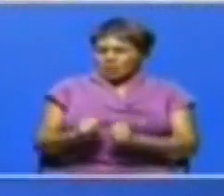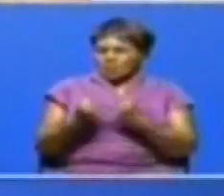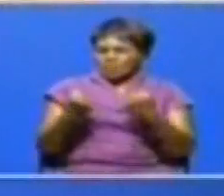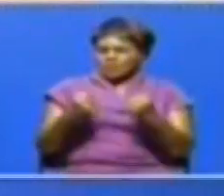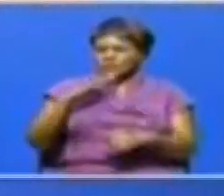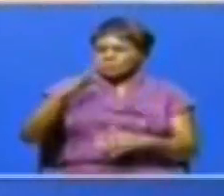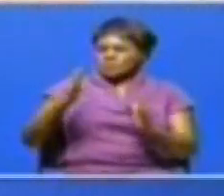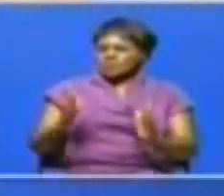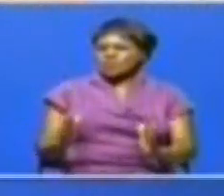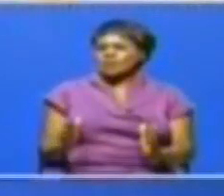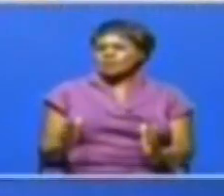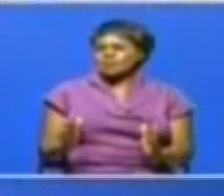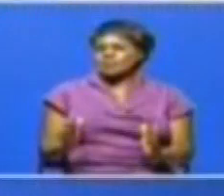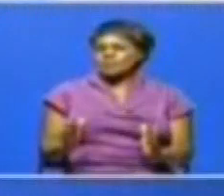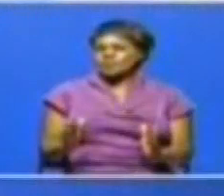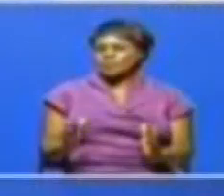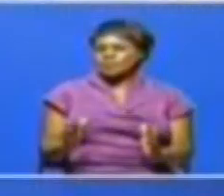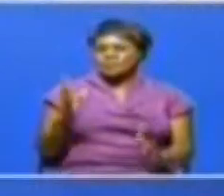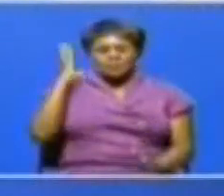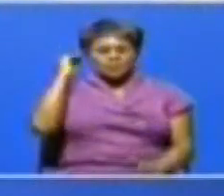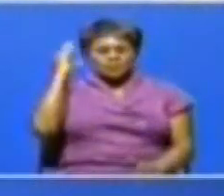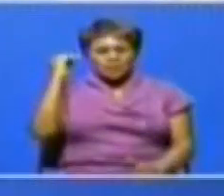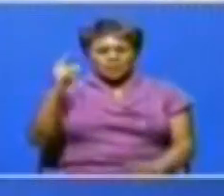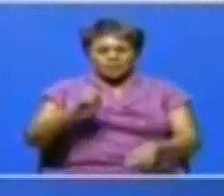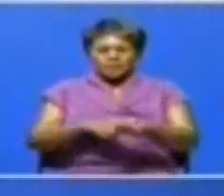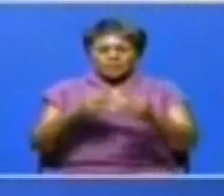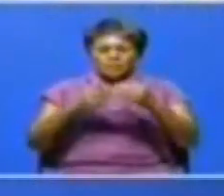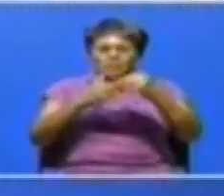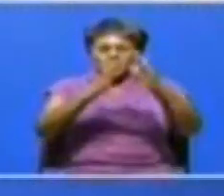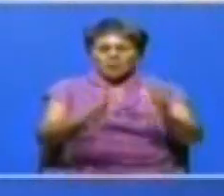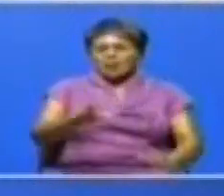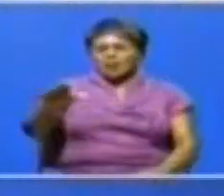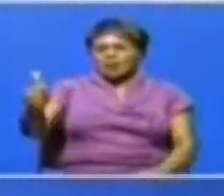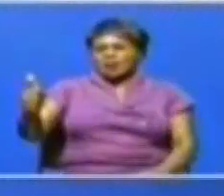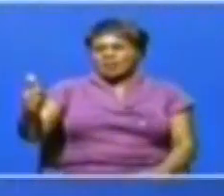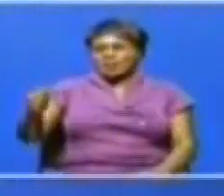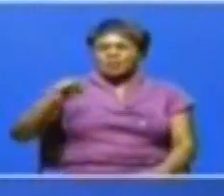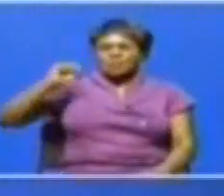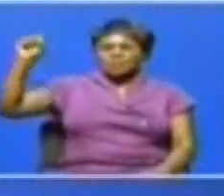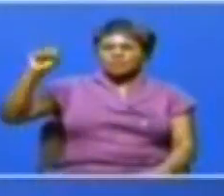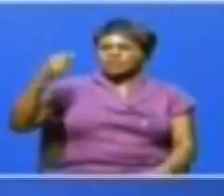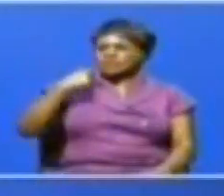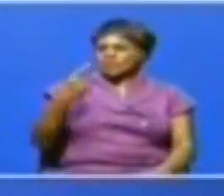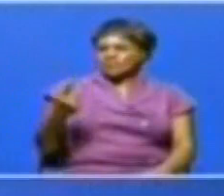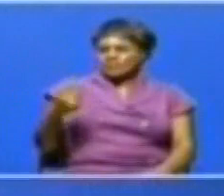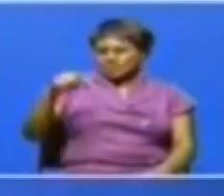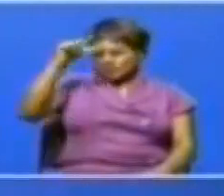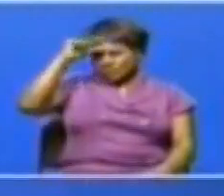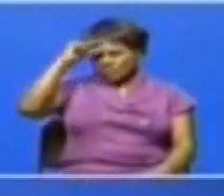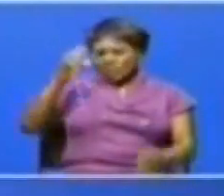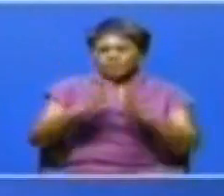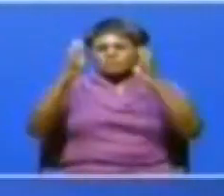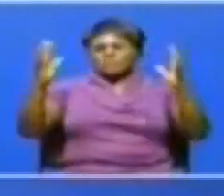vya spika. Na tumesikia wakati viongozi wengine walikuwa nafanya siasa zao, walikuwa nasema serikali ni